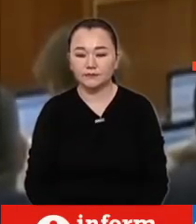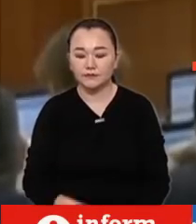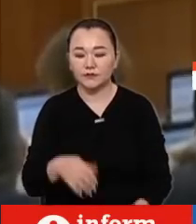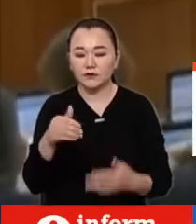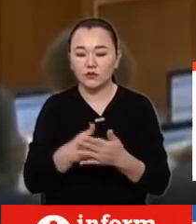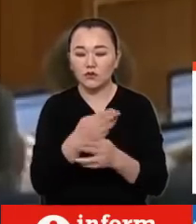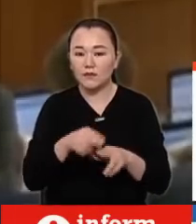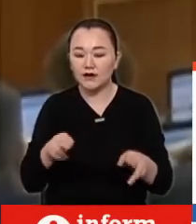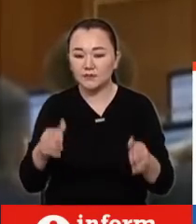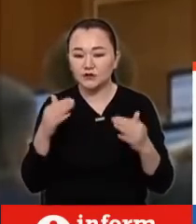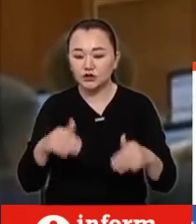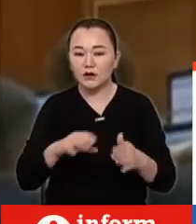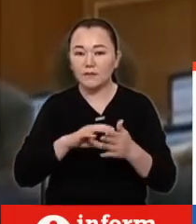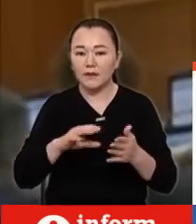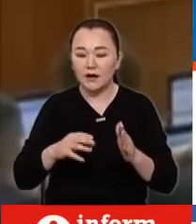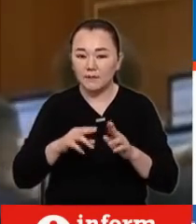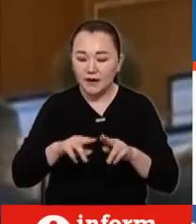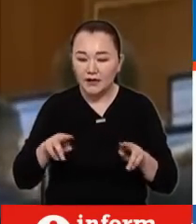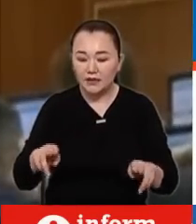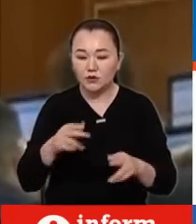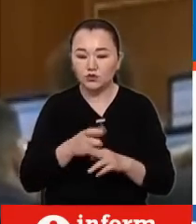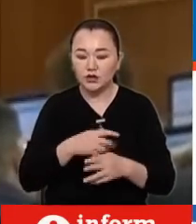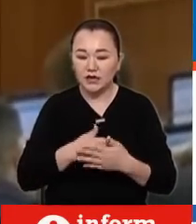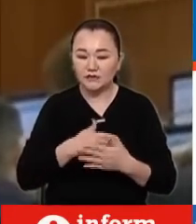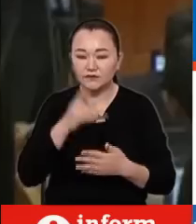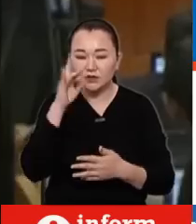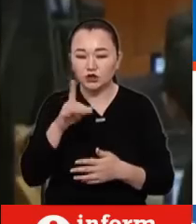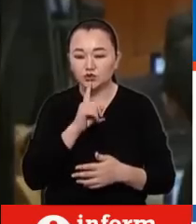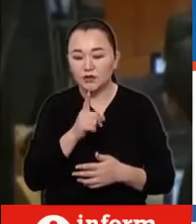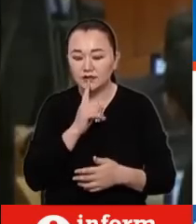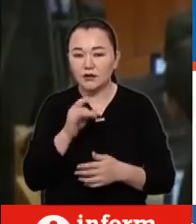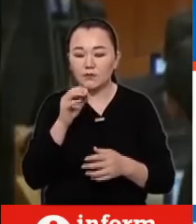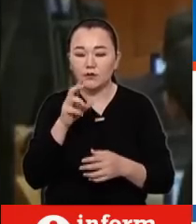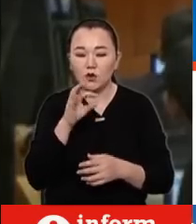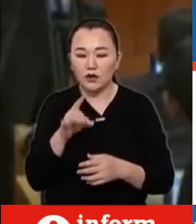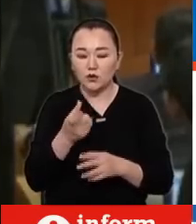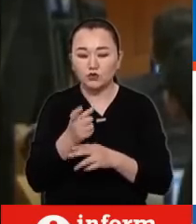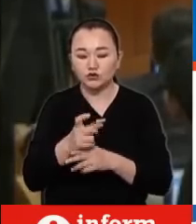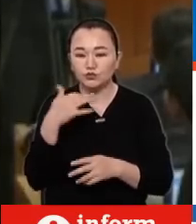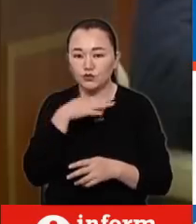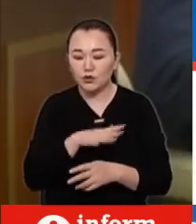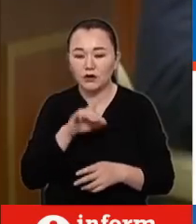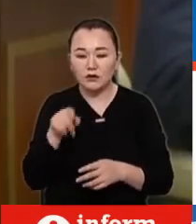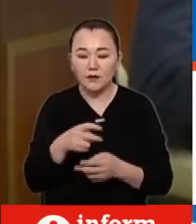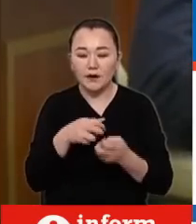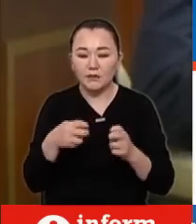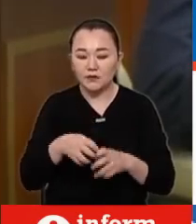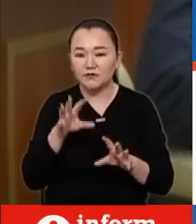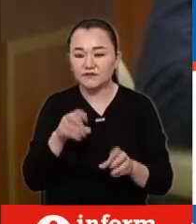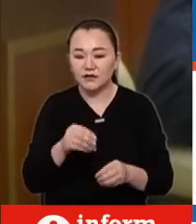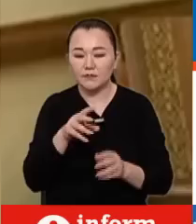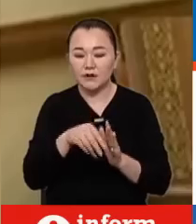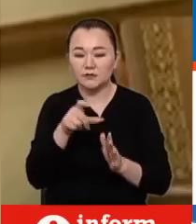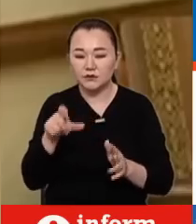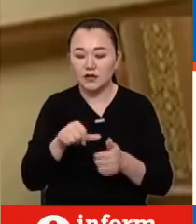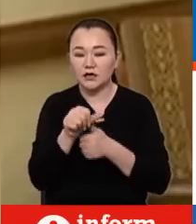Жаңа парламенттің төменгі палатасында қоғамда өте белсенді танымал журналистер мен блогерлер аз емес. Өткірде өзекті мәселелерді мәжіліс